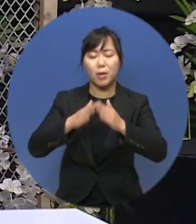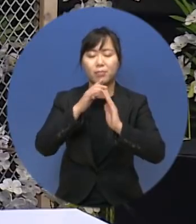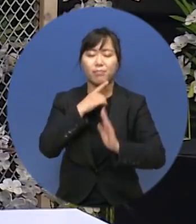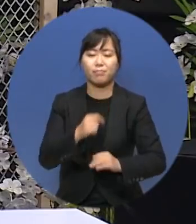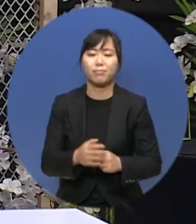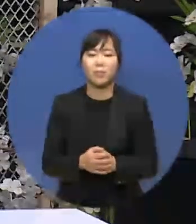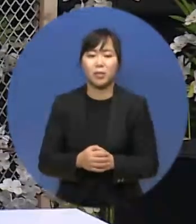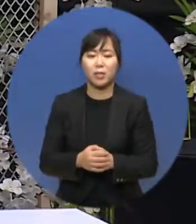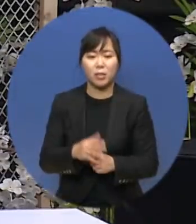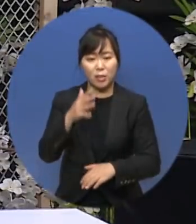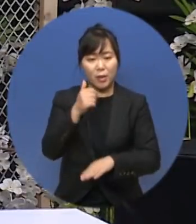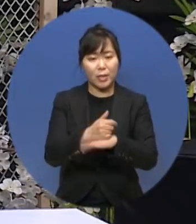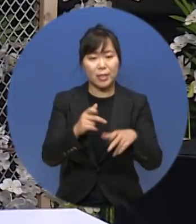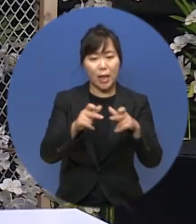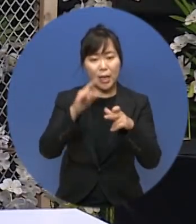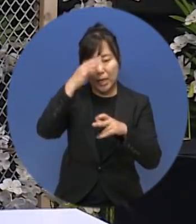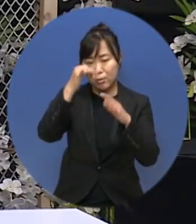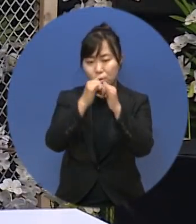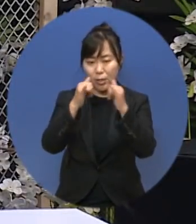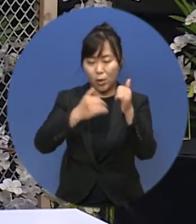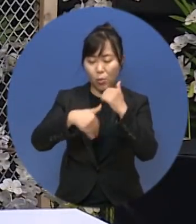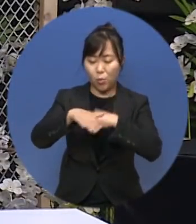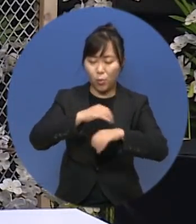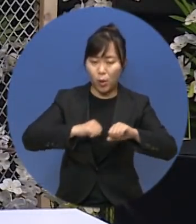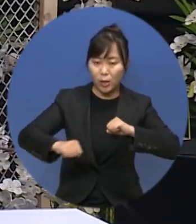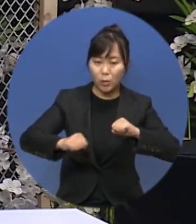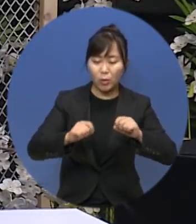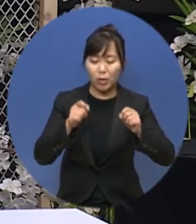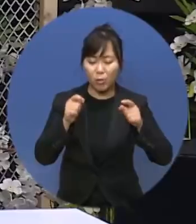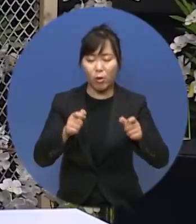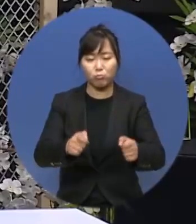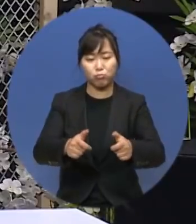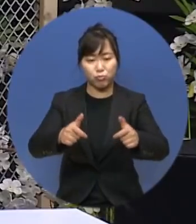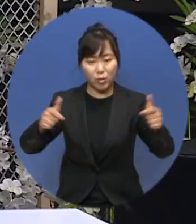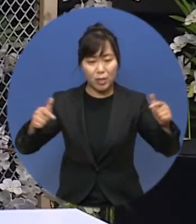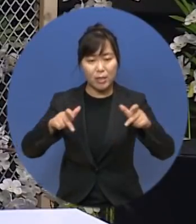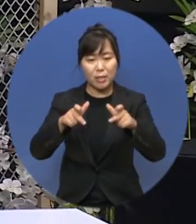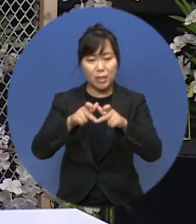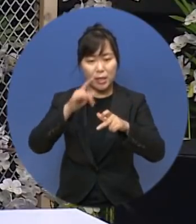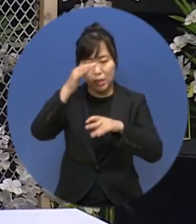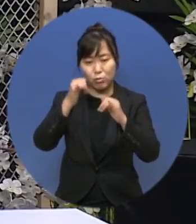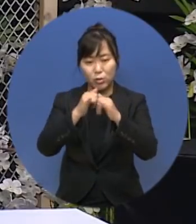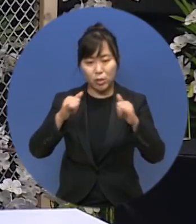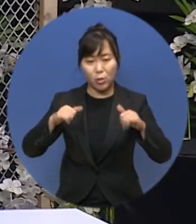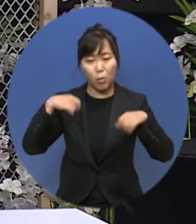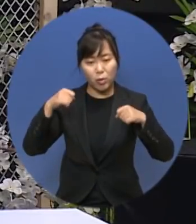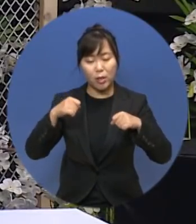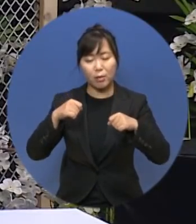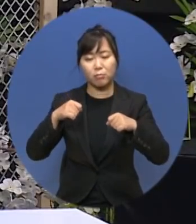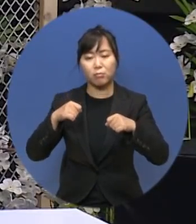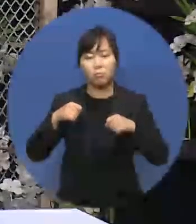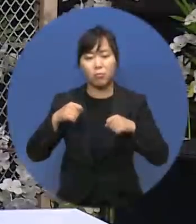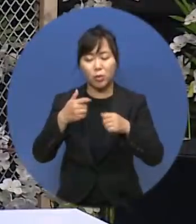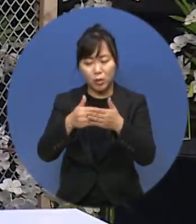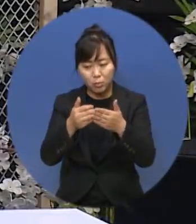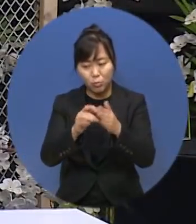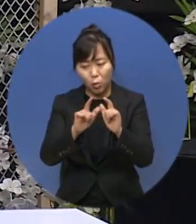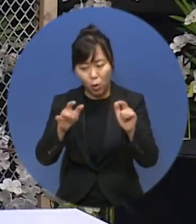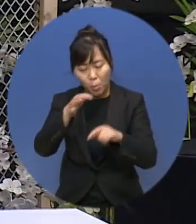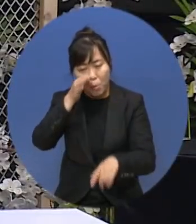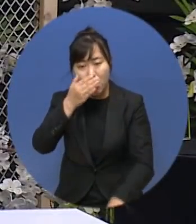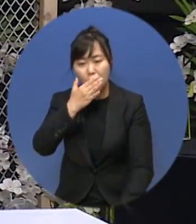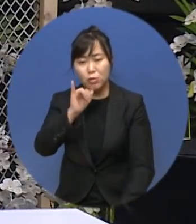그 결과 장애 예술인의 활동 기회가 늘어나고 또 장애 예술인의 공연과 작품을 접할 수